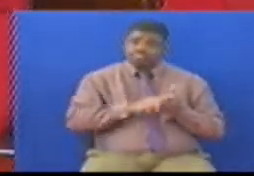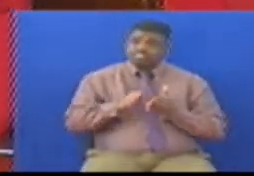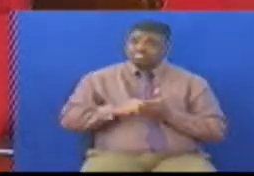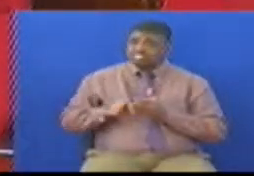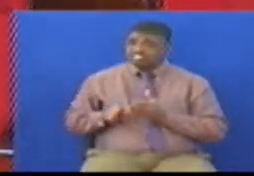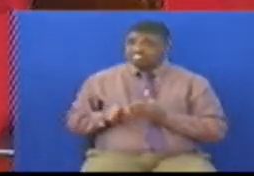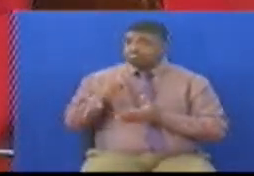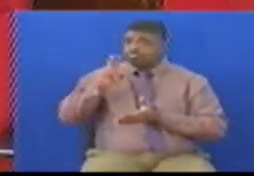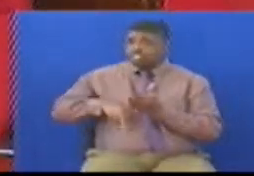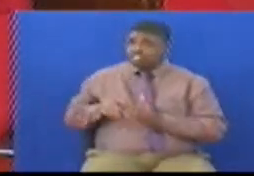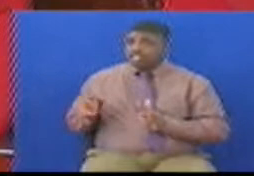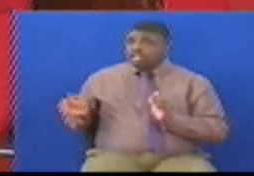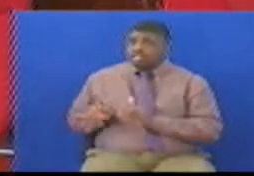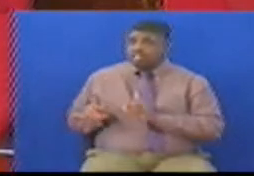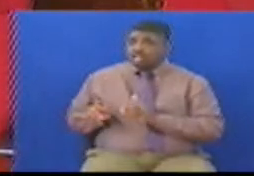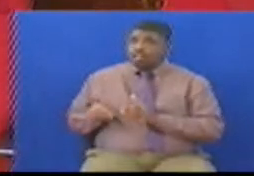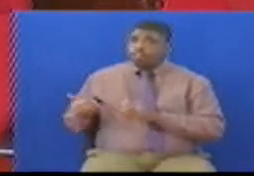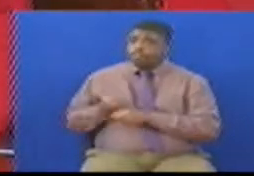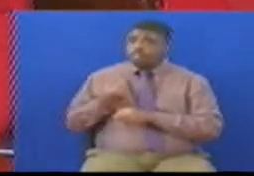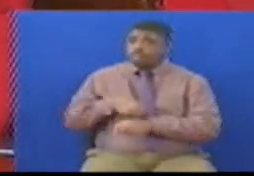Gold inapata rasilimali za kutosha